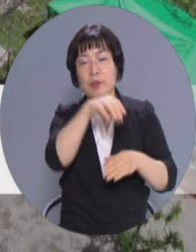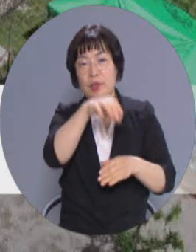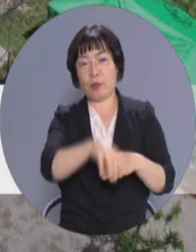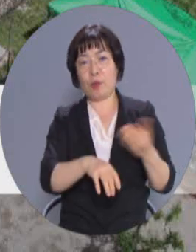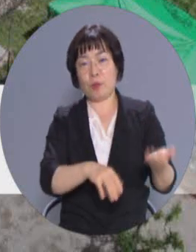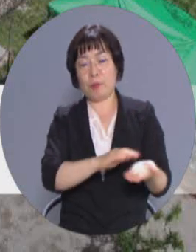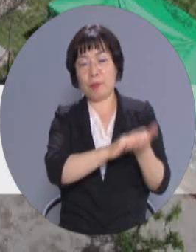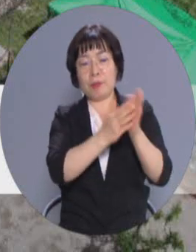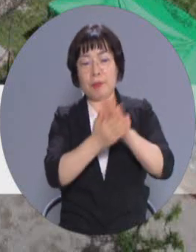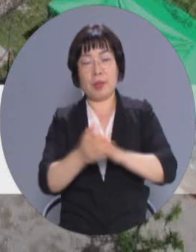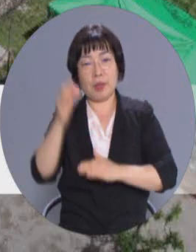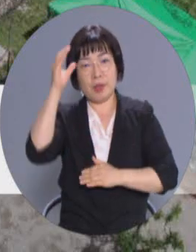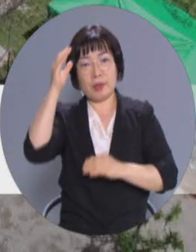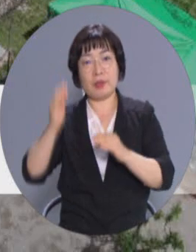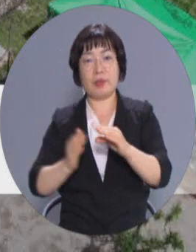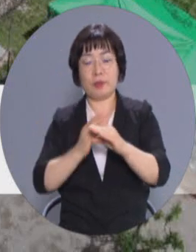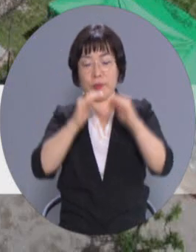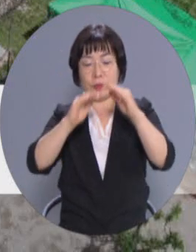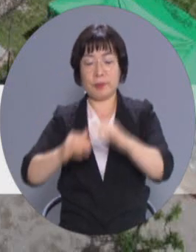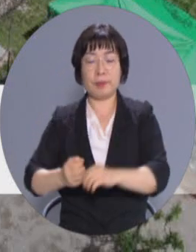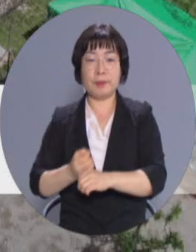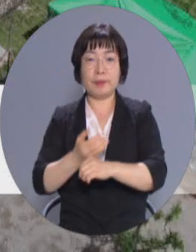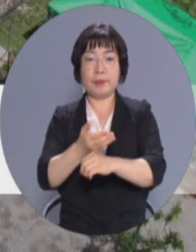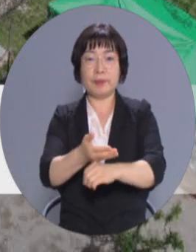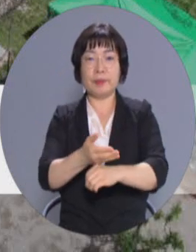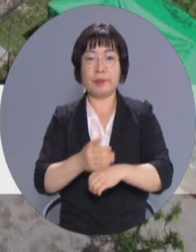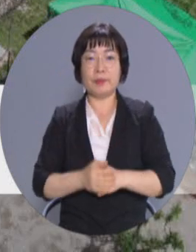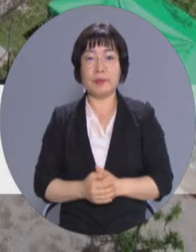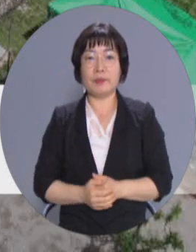공간으로 기대를 모으고 있습니다. 최우식 기자입니다.